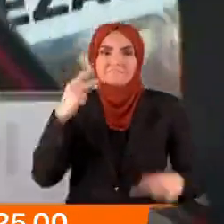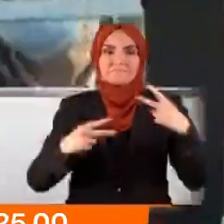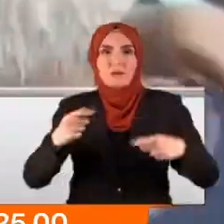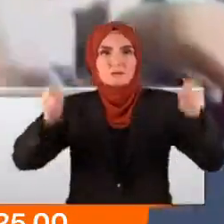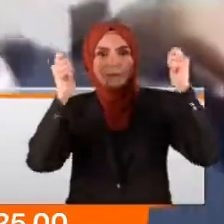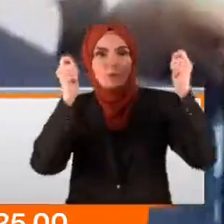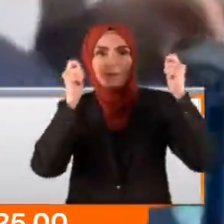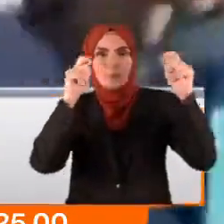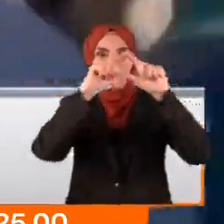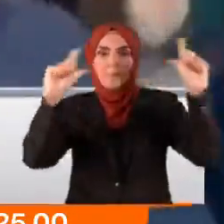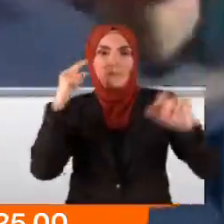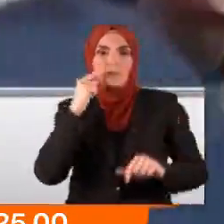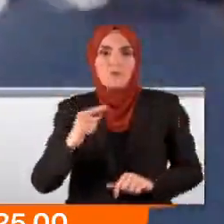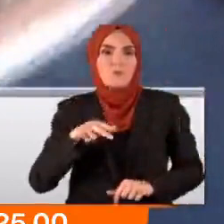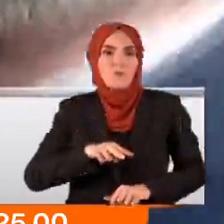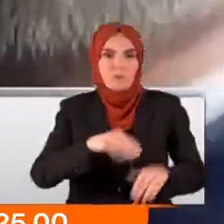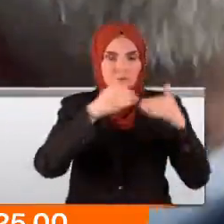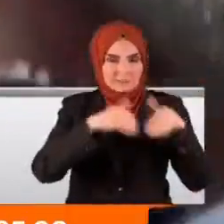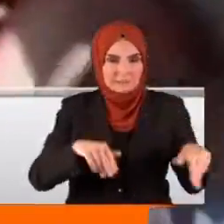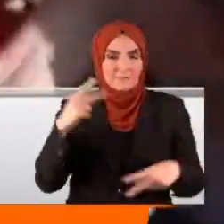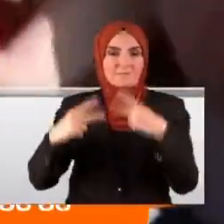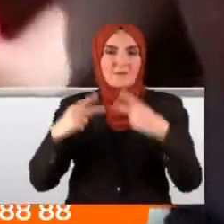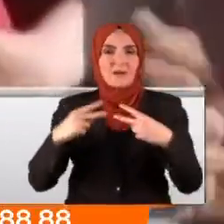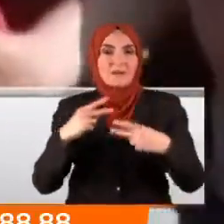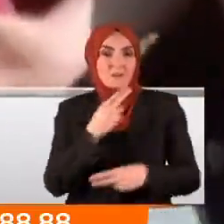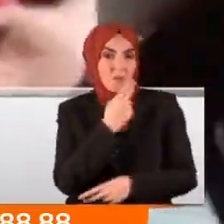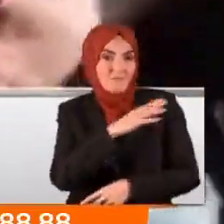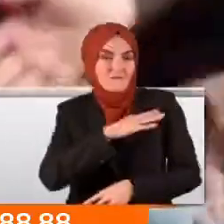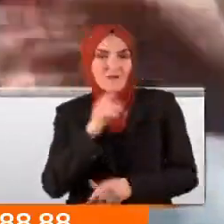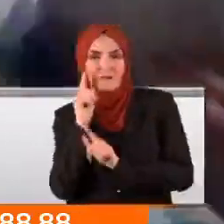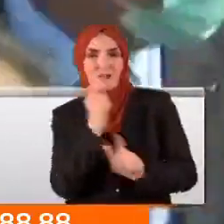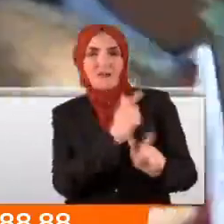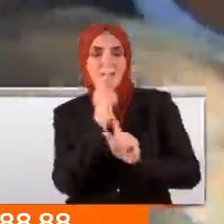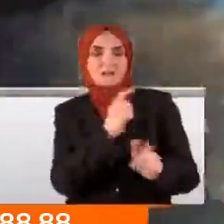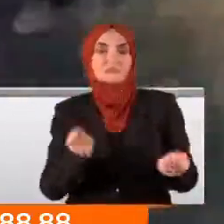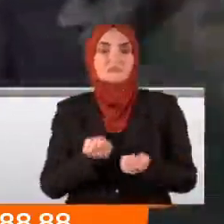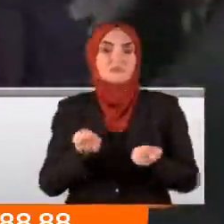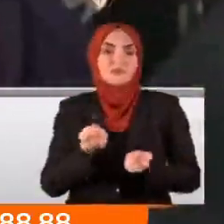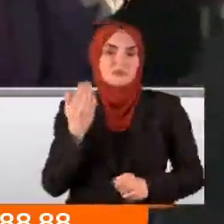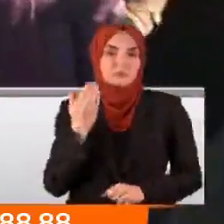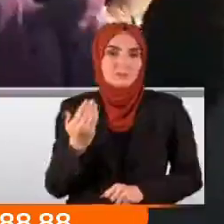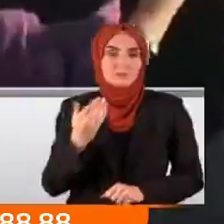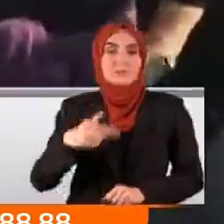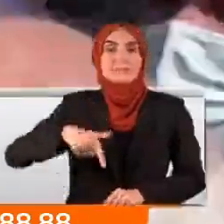konuşması sırasında sesini duyurmaya çalıştı. CHP Genel Başkanı Kemal Kılıçdaroğlu İzmir'de